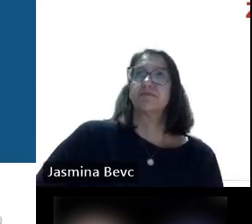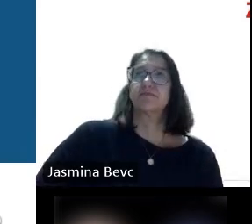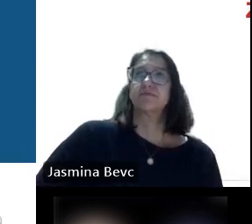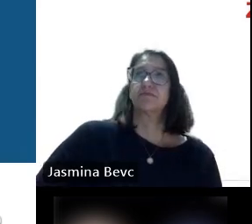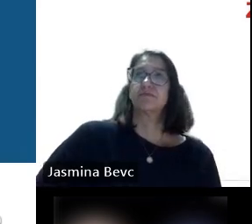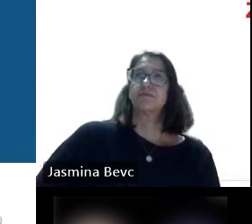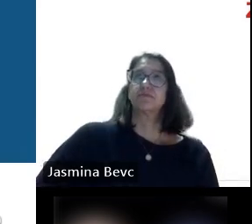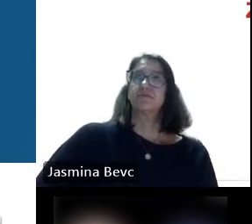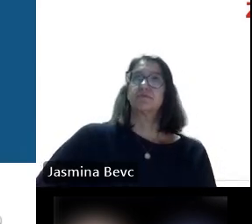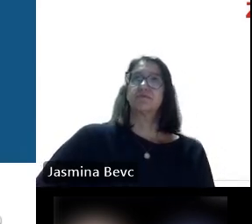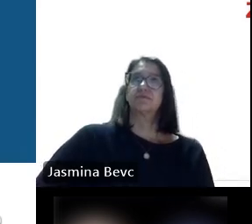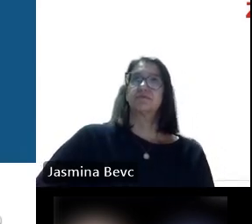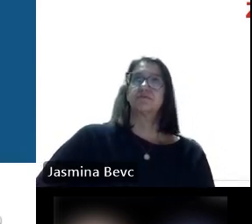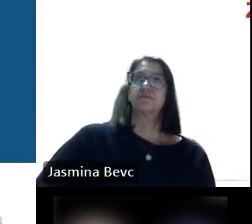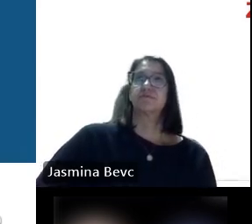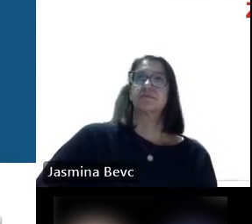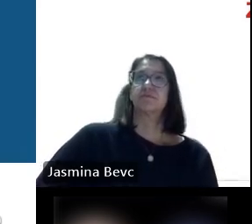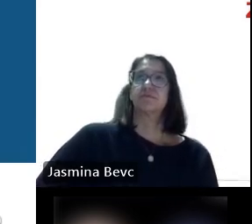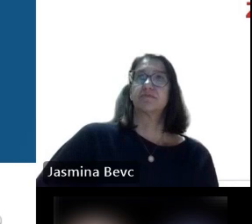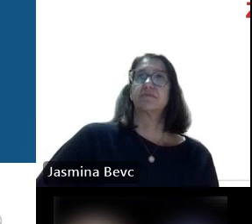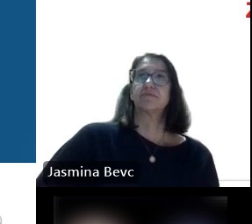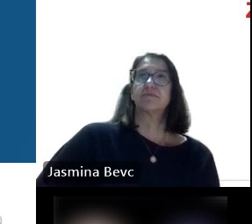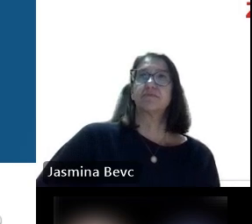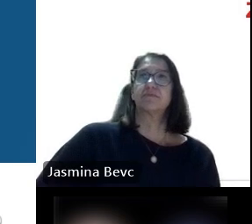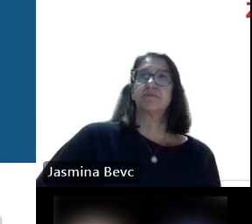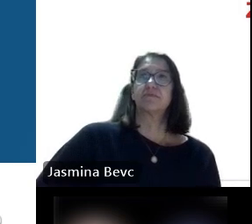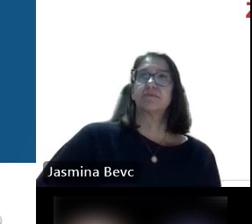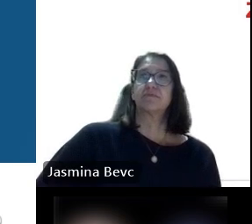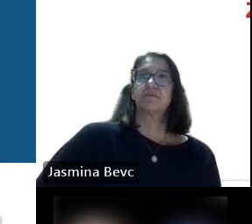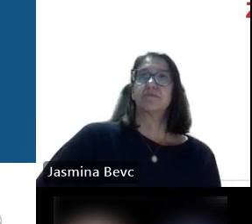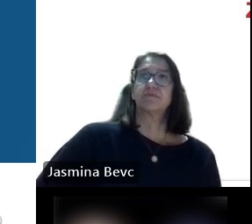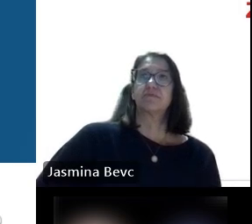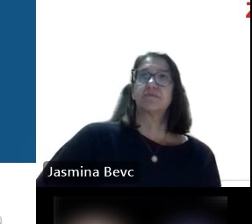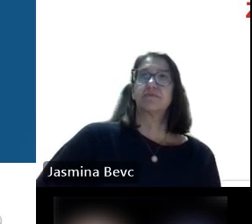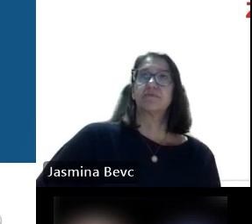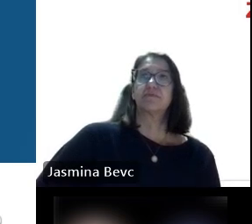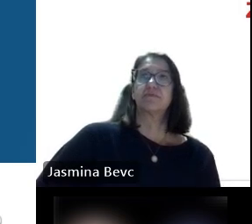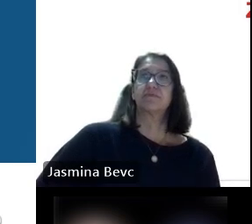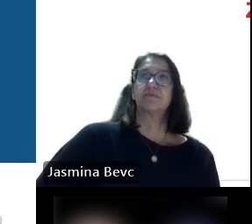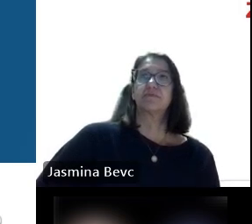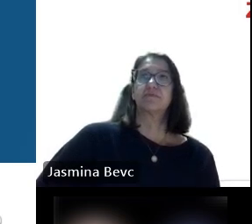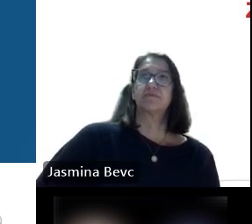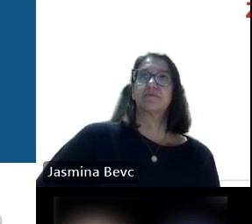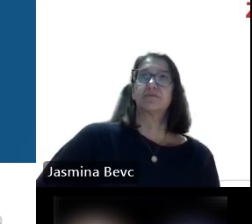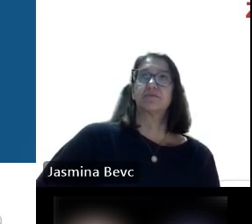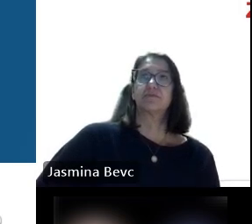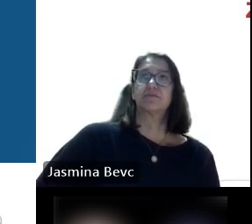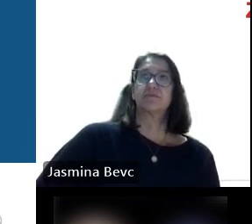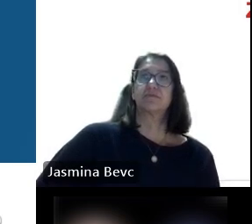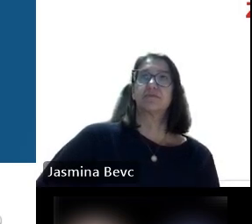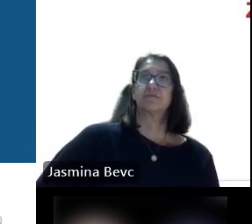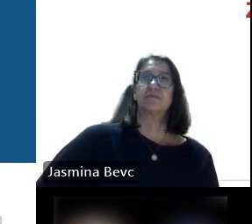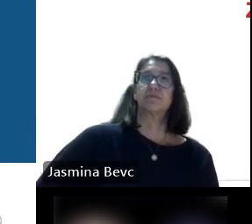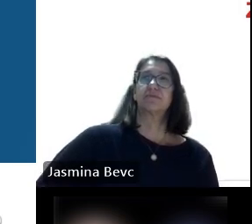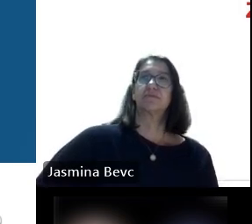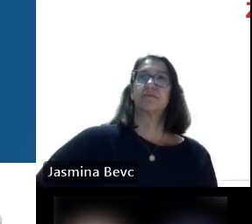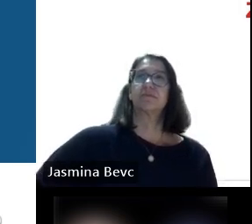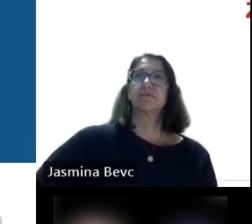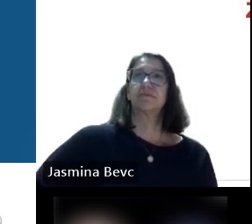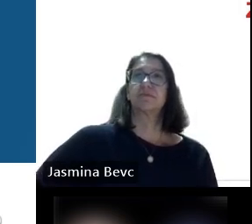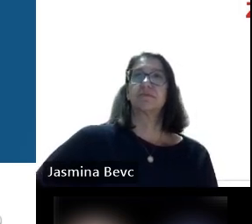kurilnega olja, mislim, deljeno z 250, pa potem na podlagi tega nekako določiš moč toplotne črpalke.